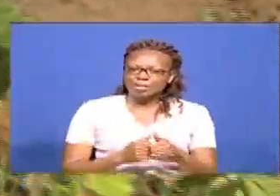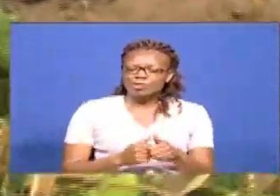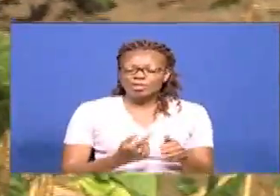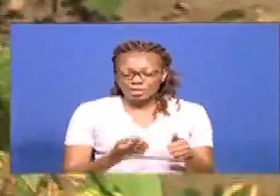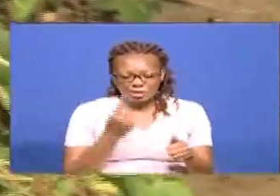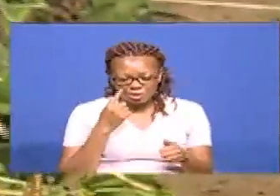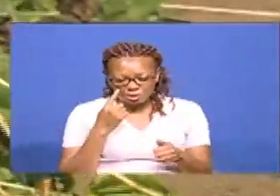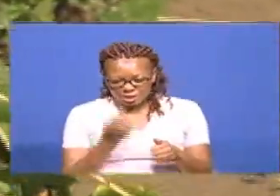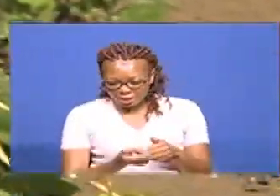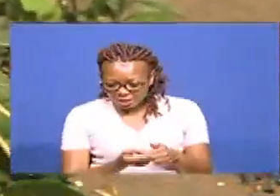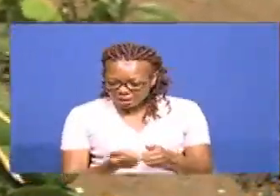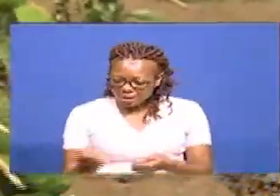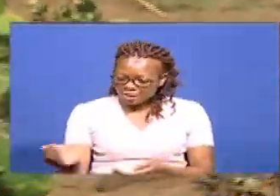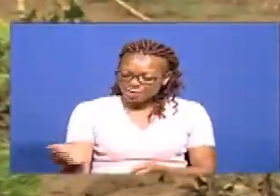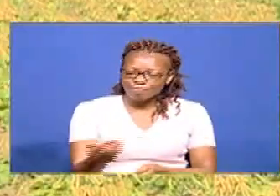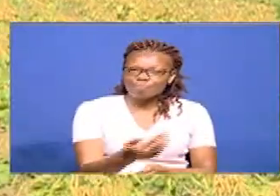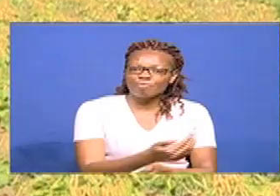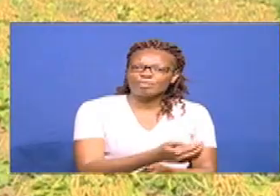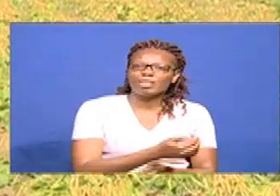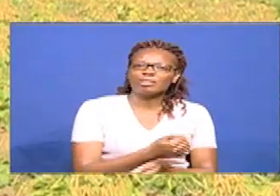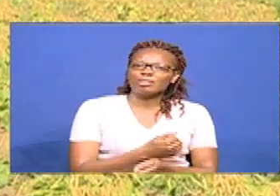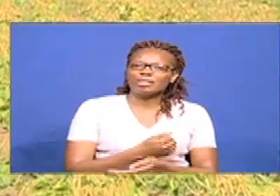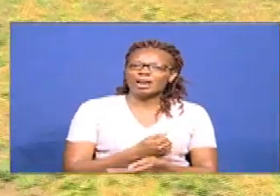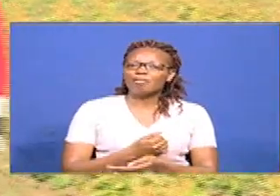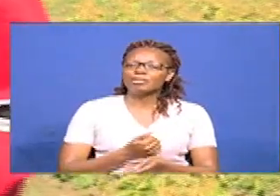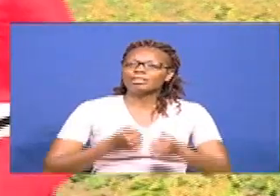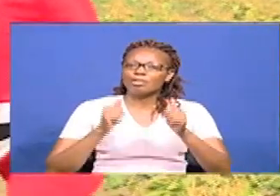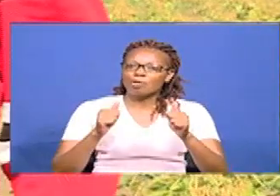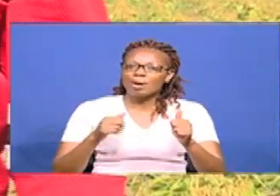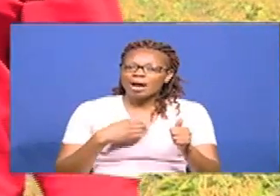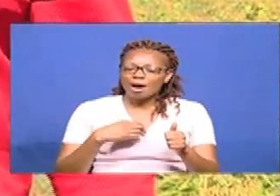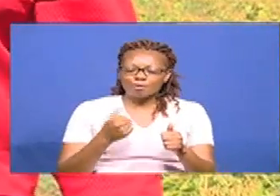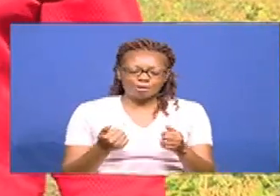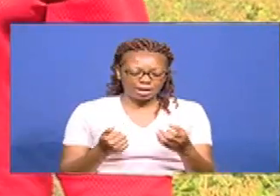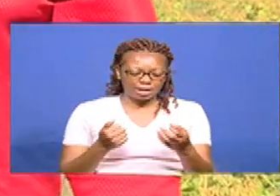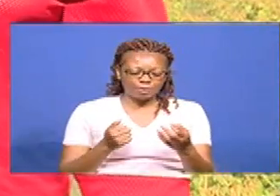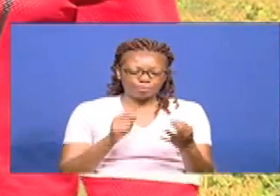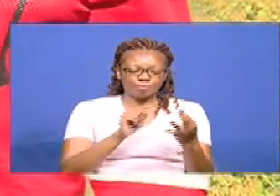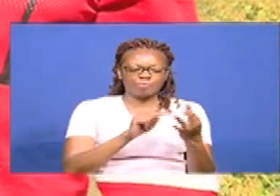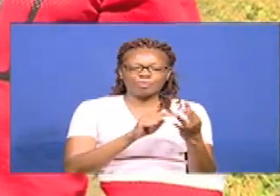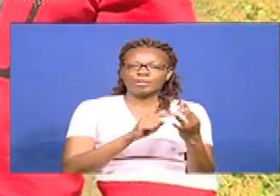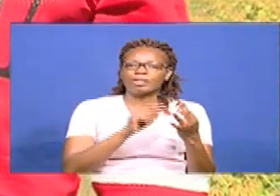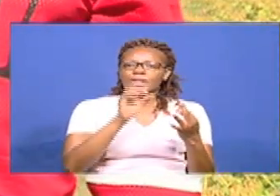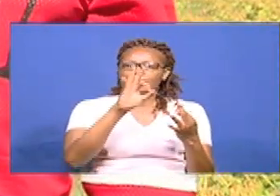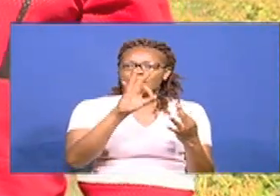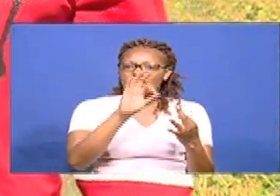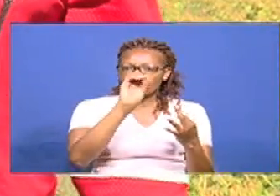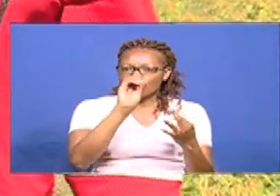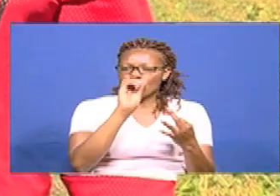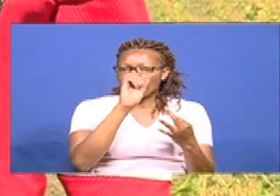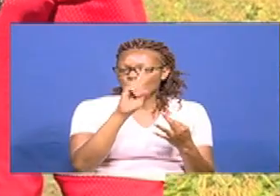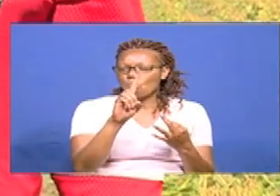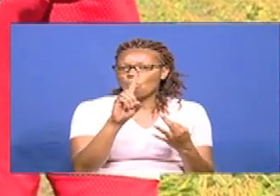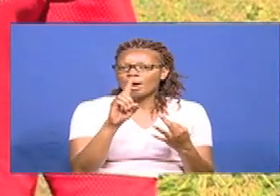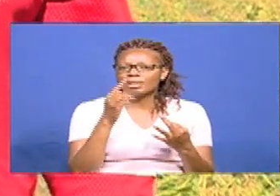ni ile yenyewe tumetoa. Mekosa ile ambayo tumefuna lakini hatuyatoa hiyo tumetoa. Na niko na nyingine 301. Ukiangalia upande wa yu